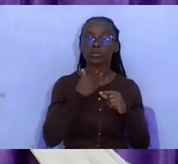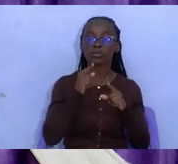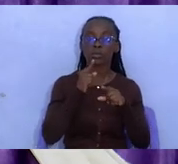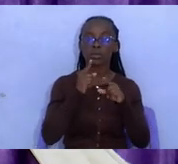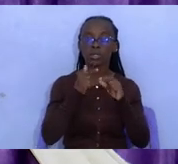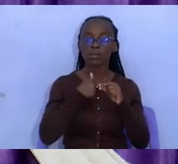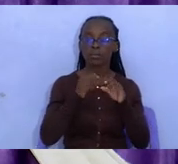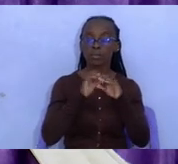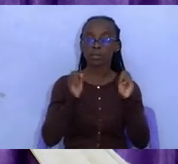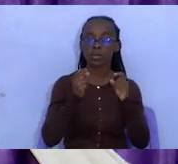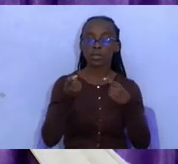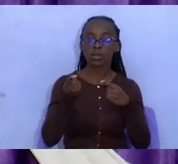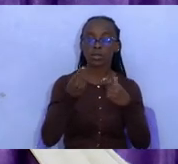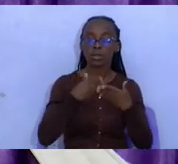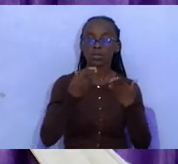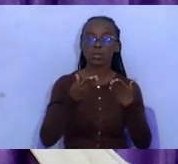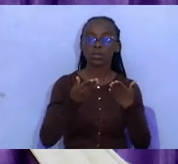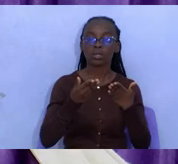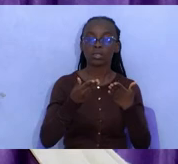habari, you need somebody.